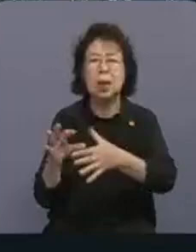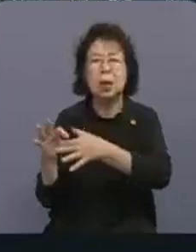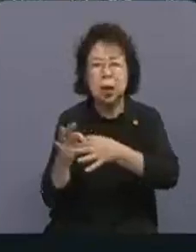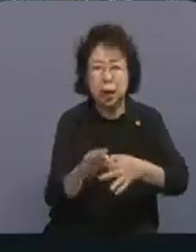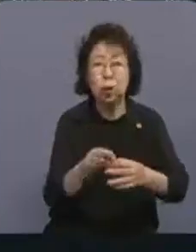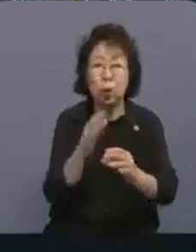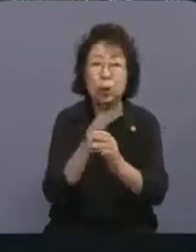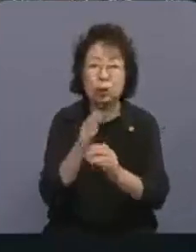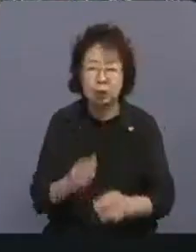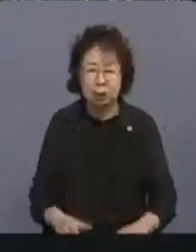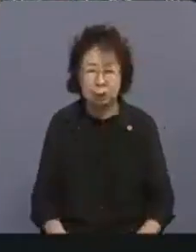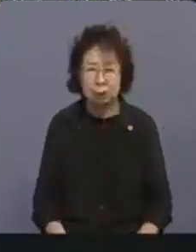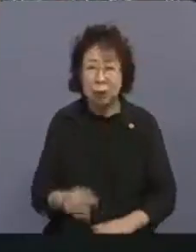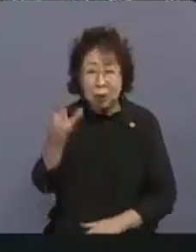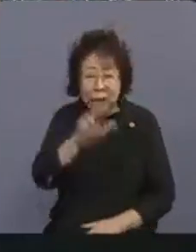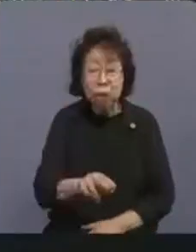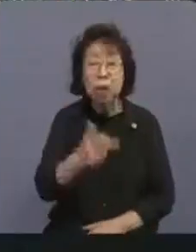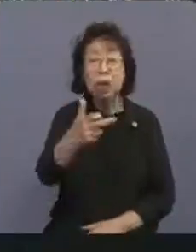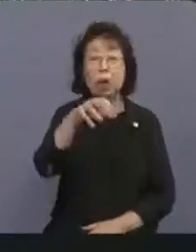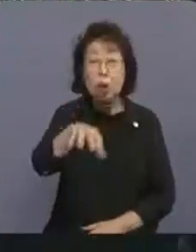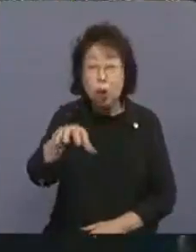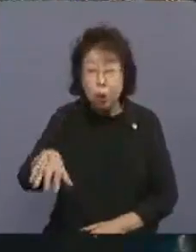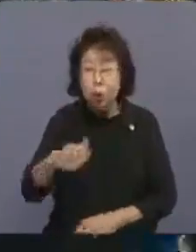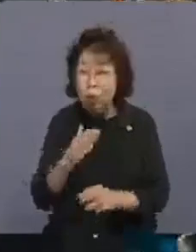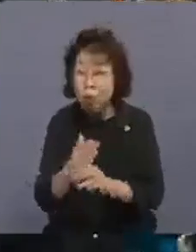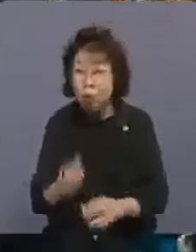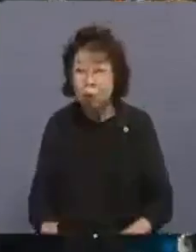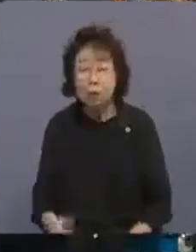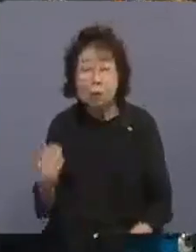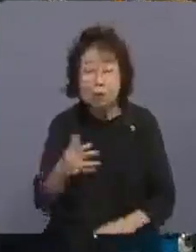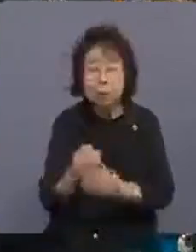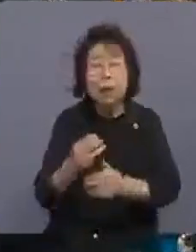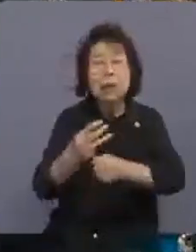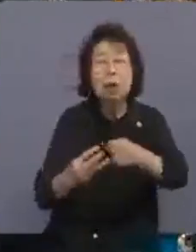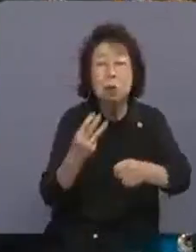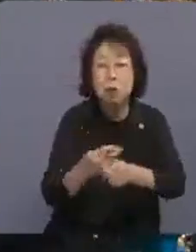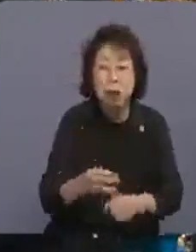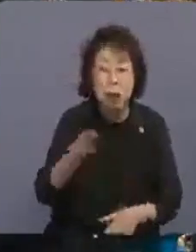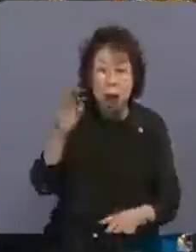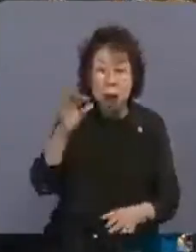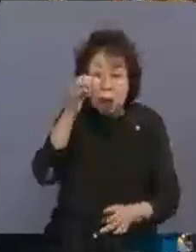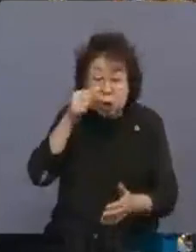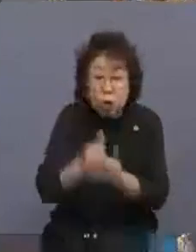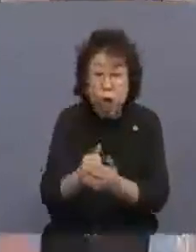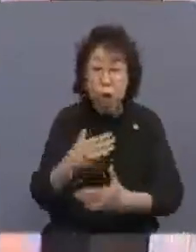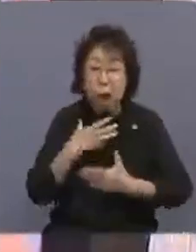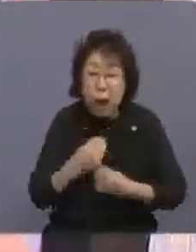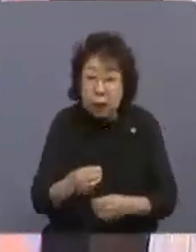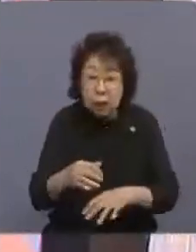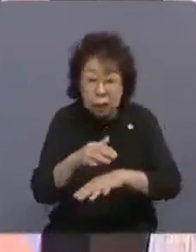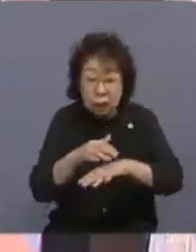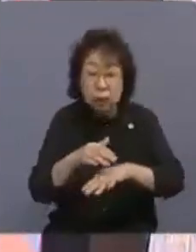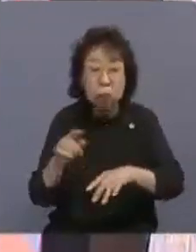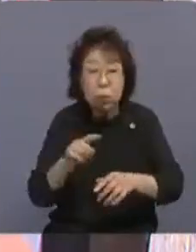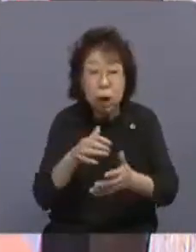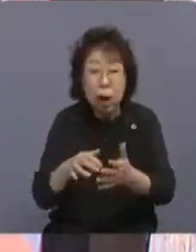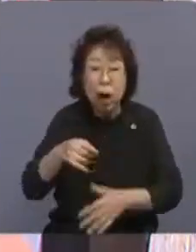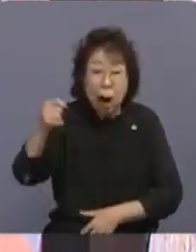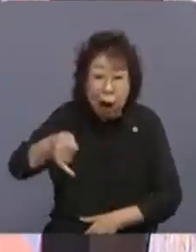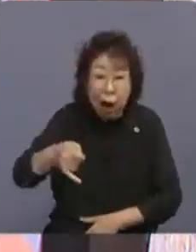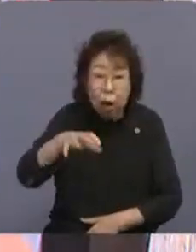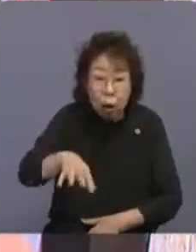있습니다. 전국 17개 시도 중 최근 3년간 범죄 분야 안전지수 최하 등급을 받은